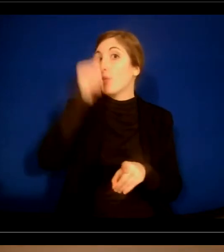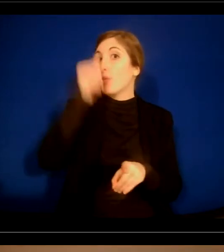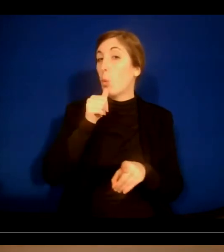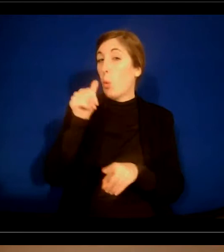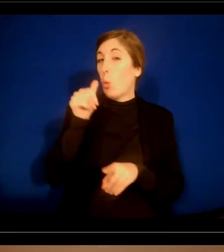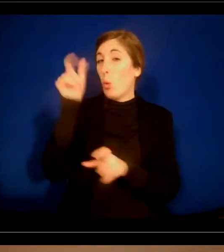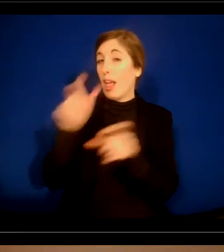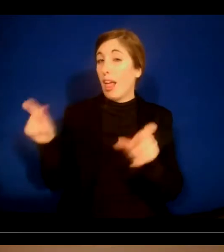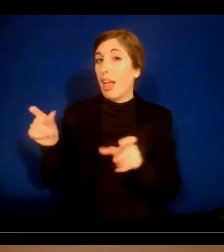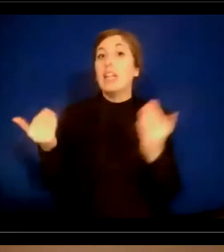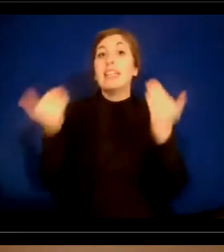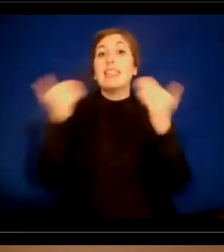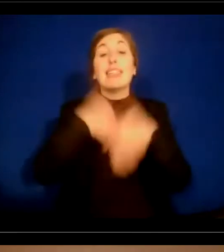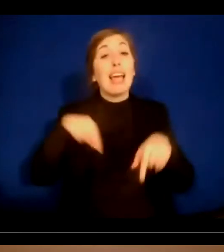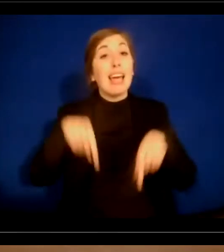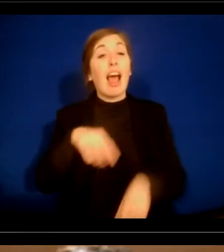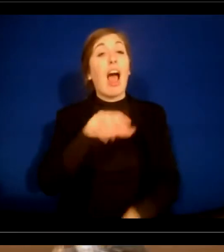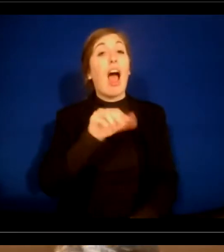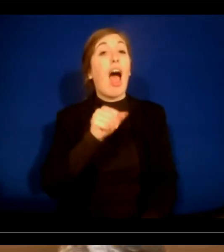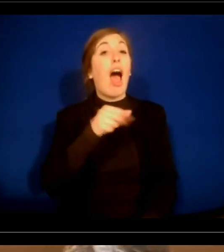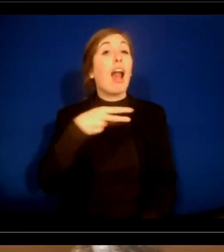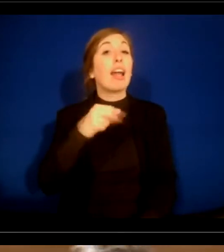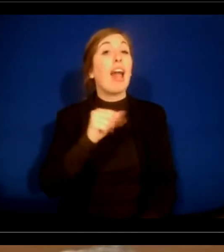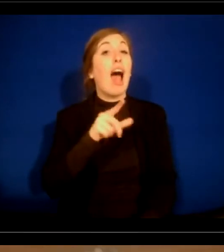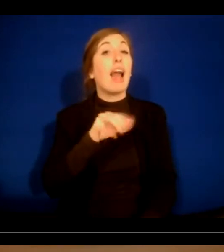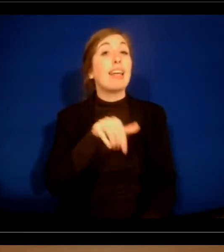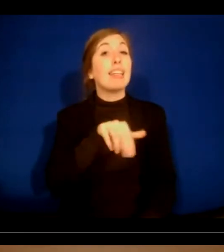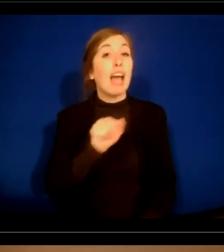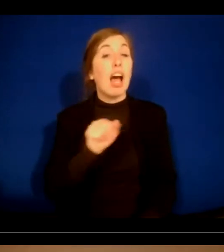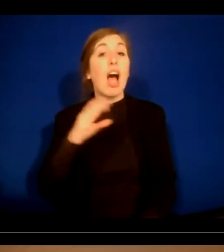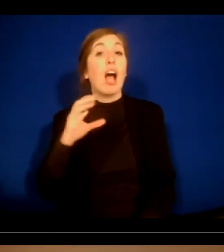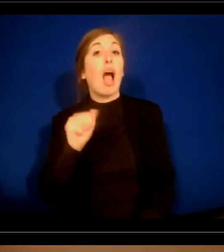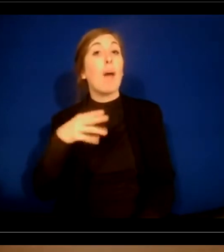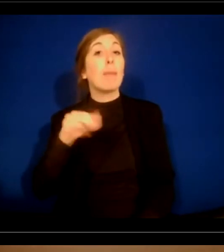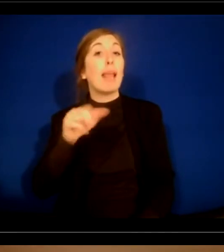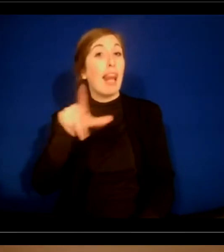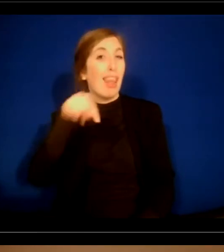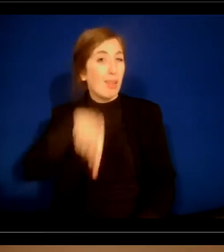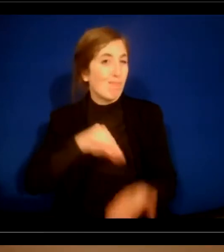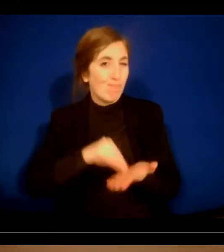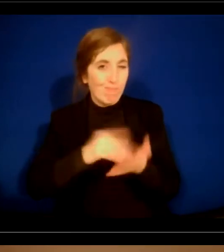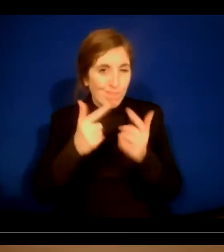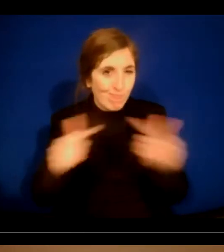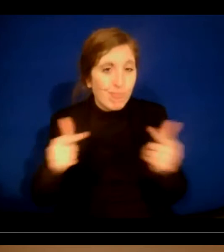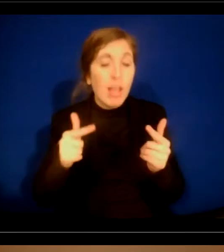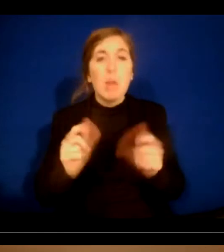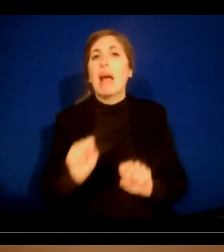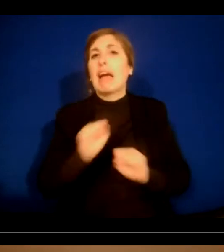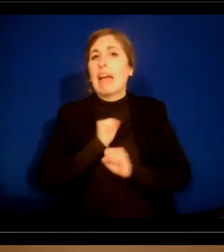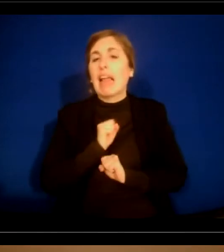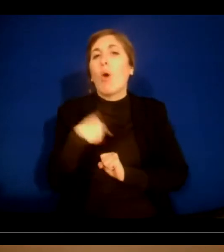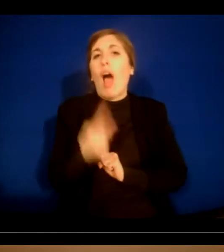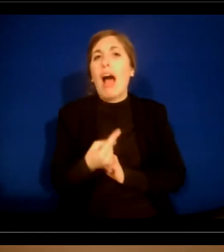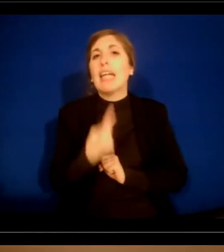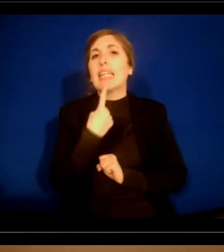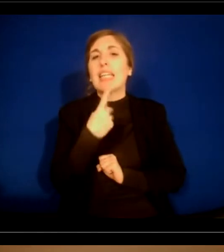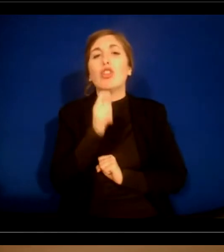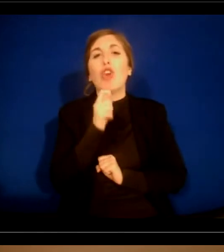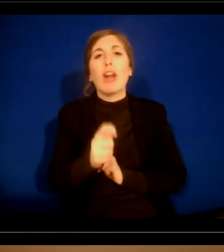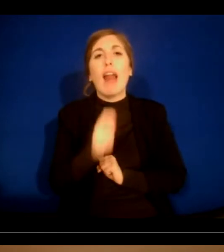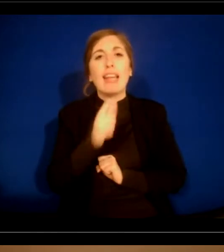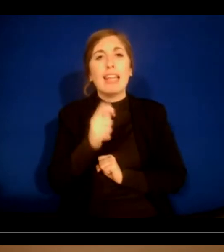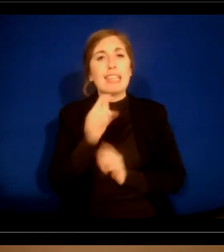noi Annalisa Camilli, però penso che anche i corrispondenti di guerra siano fra le persone che hanno bisogno